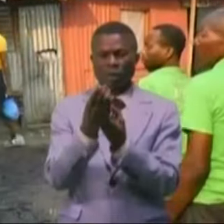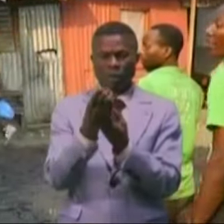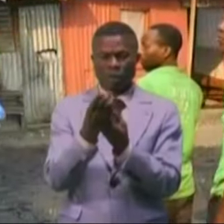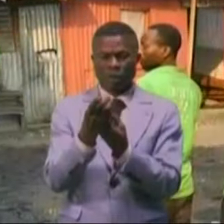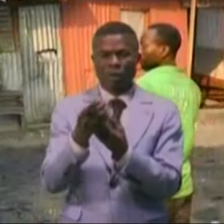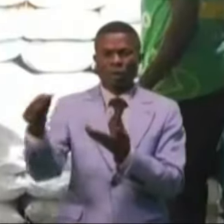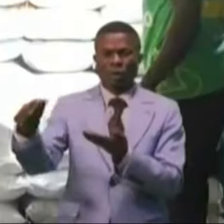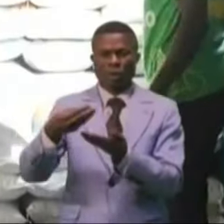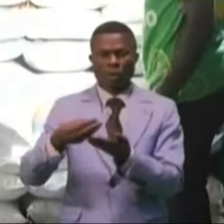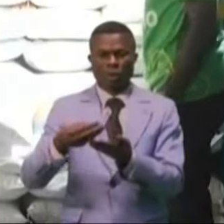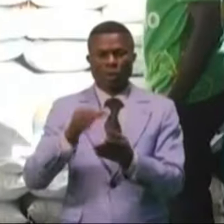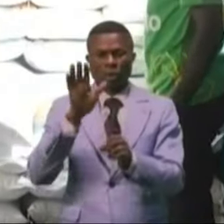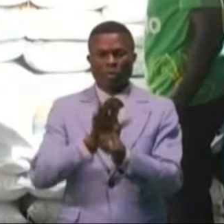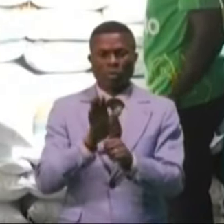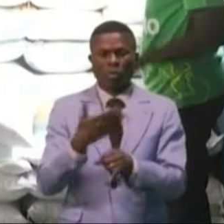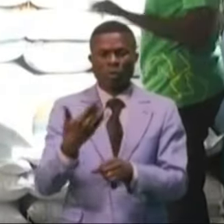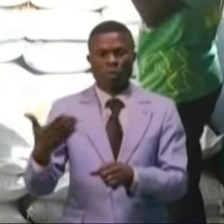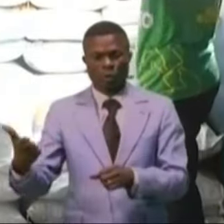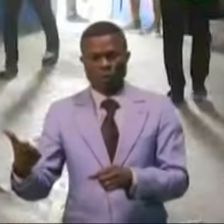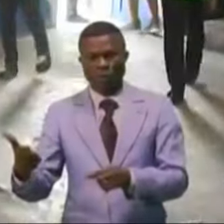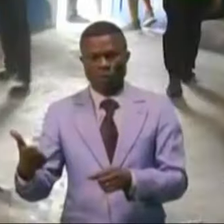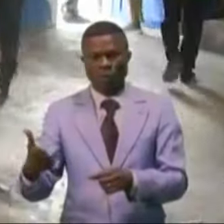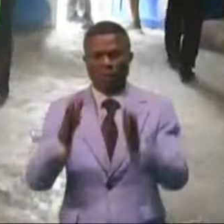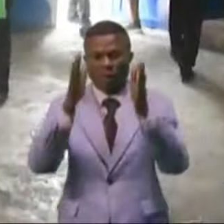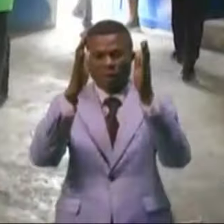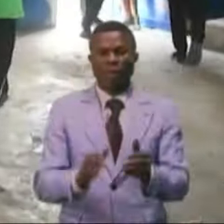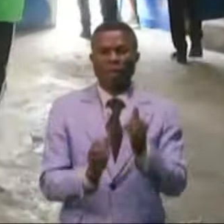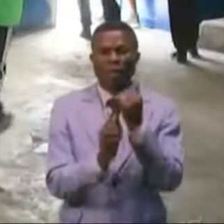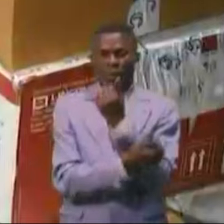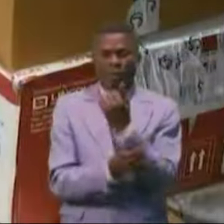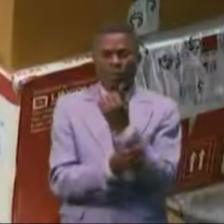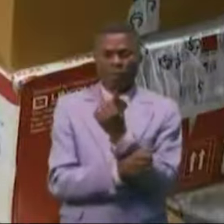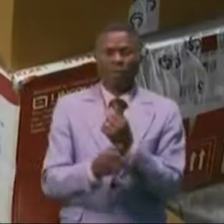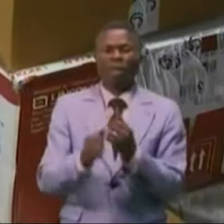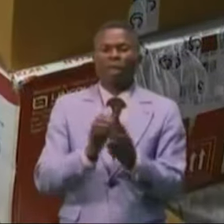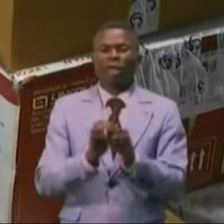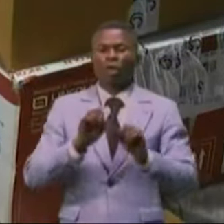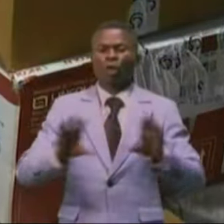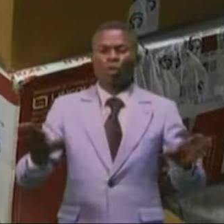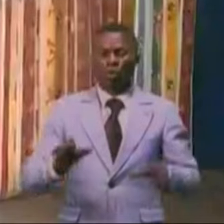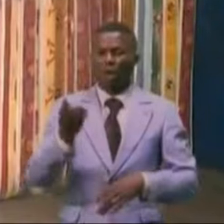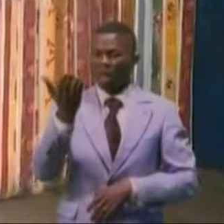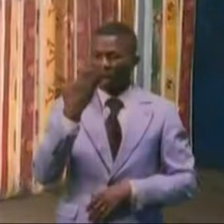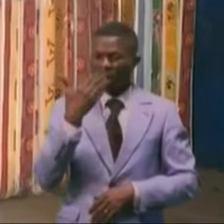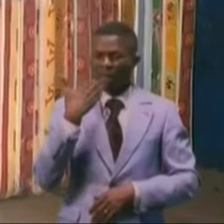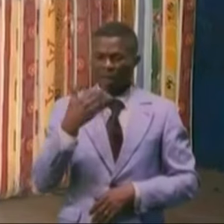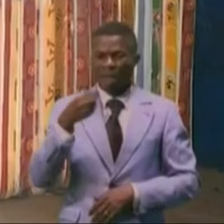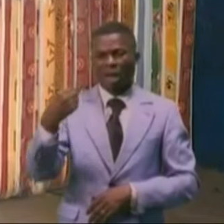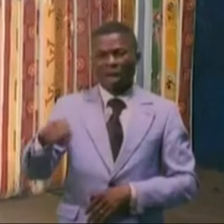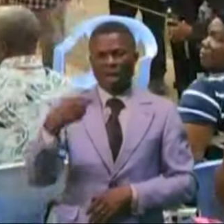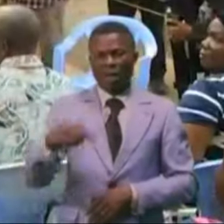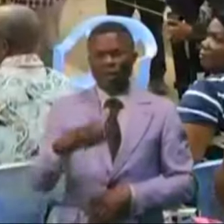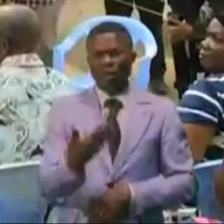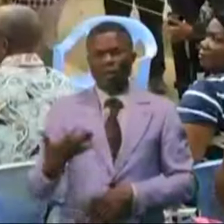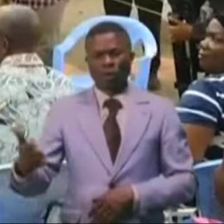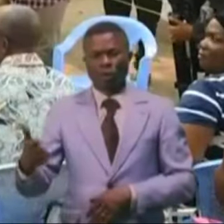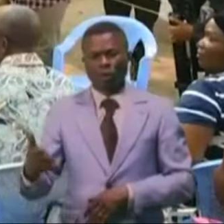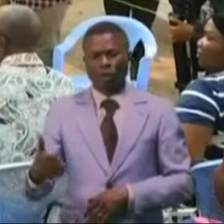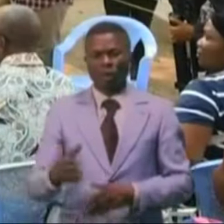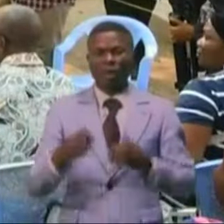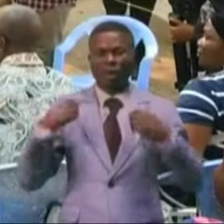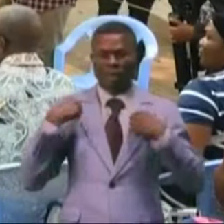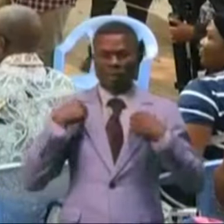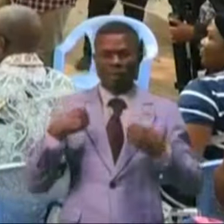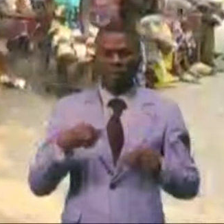près d'une tonne de vivres composés, des sacs de farine, des riz, d'huile, haricots ainsi que d'autres biens tels que les vêtements